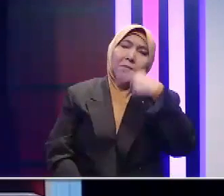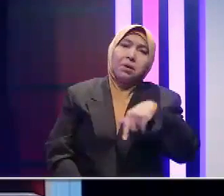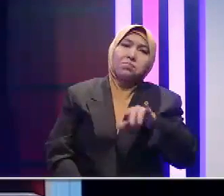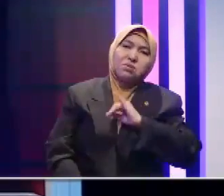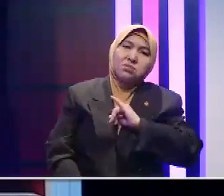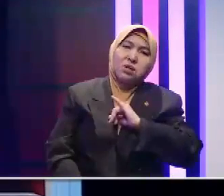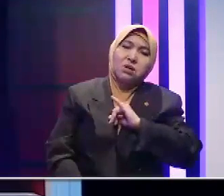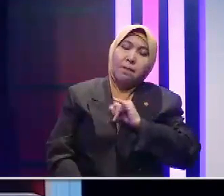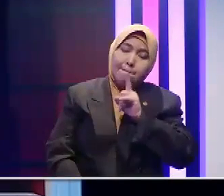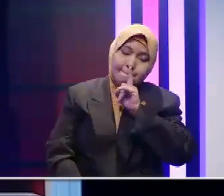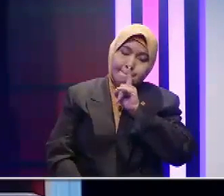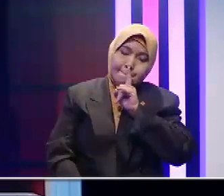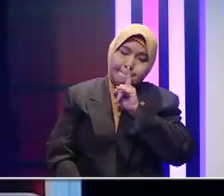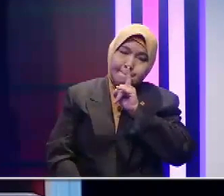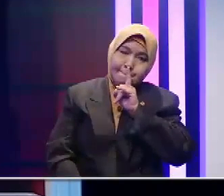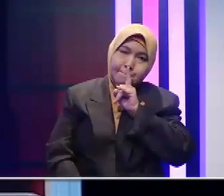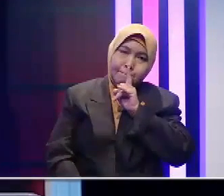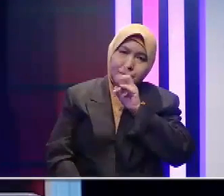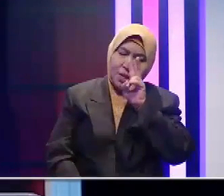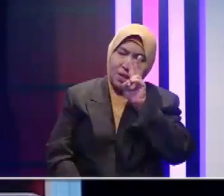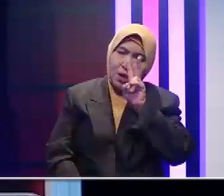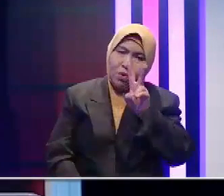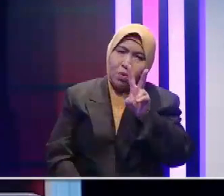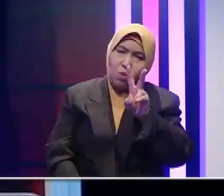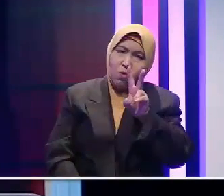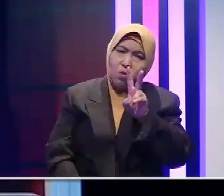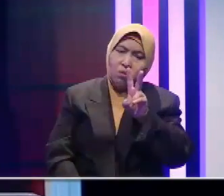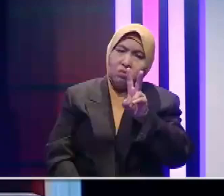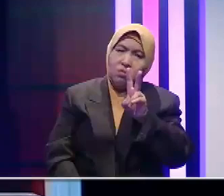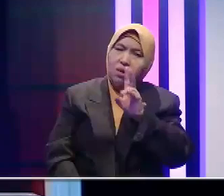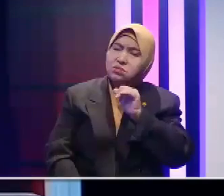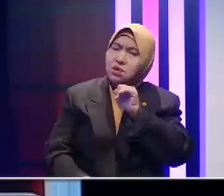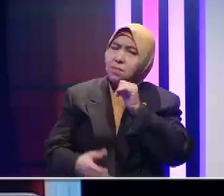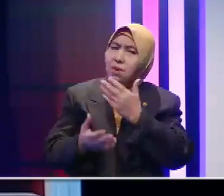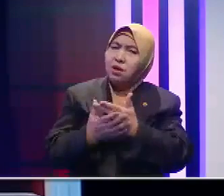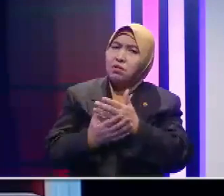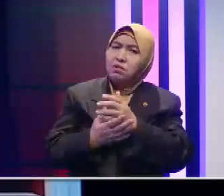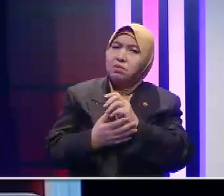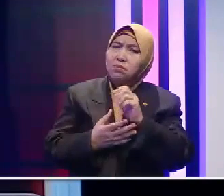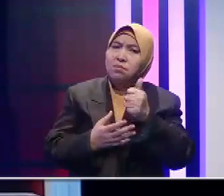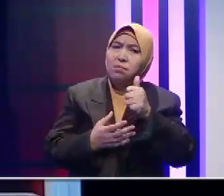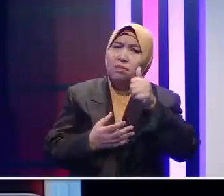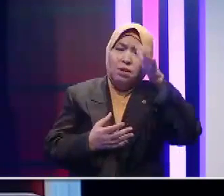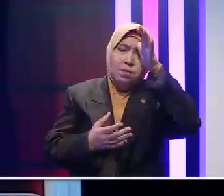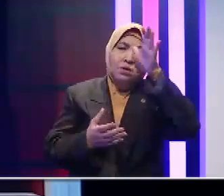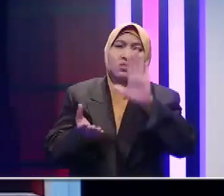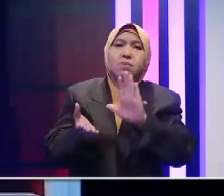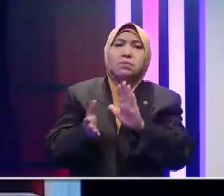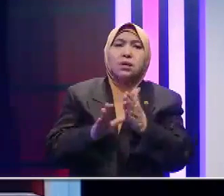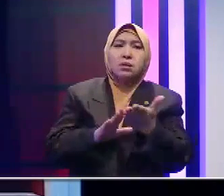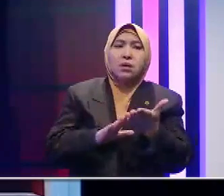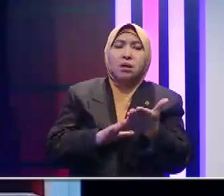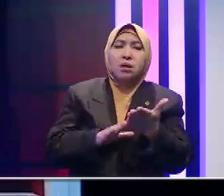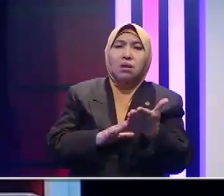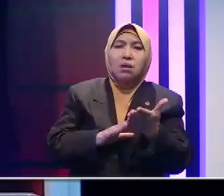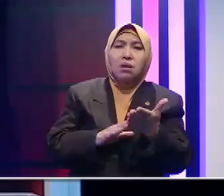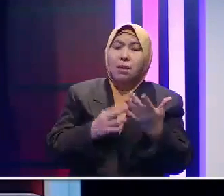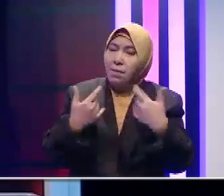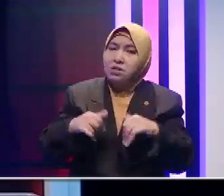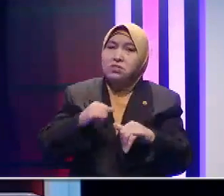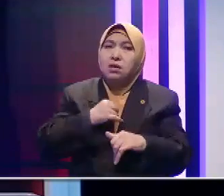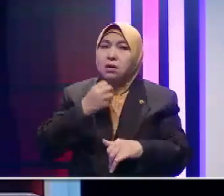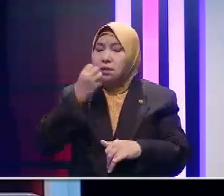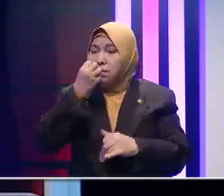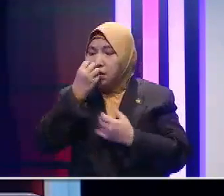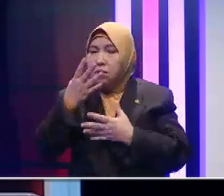pun diam lah. Saya tengok lama, dalam tak sampai seminggu tu, bapak saya pula meninggal lepas beritahu tu. Dan saya